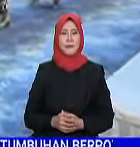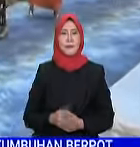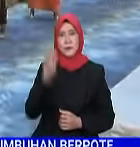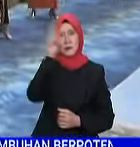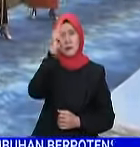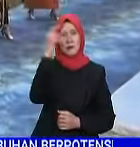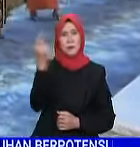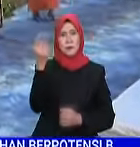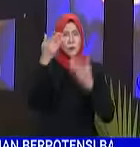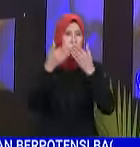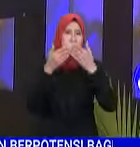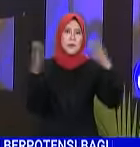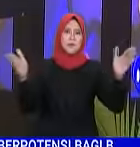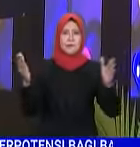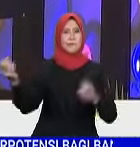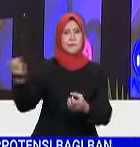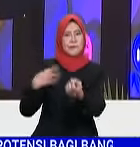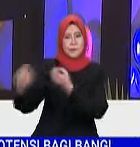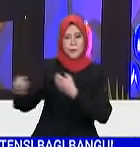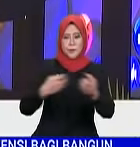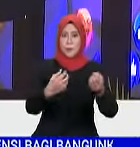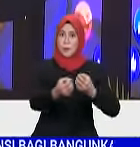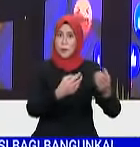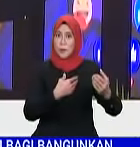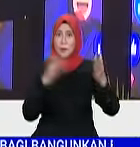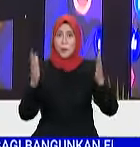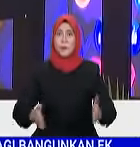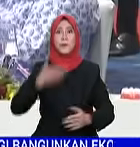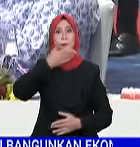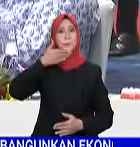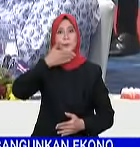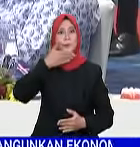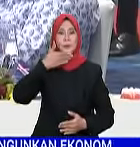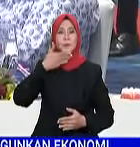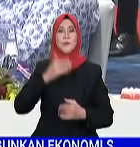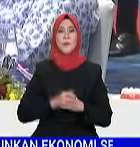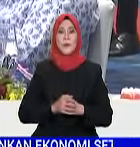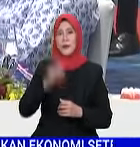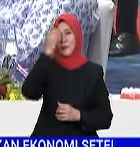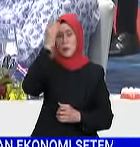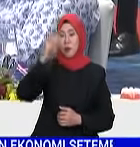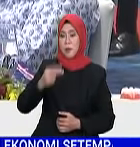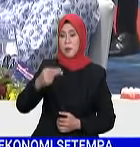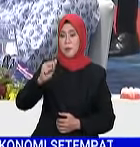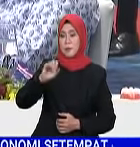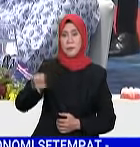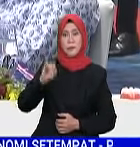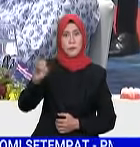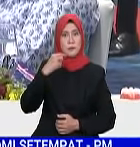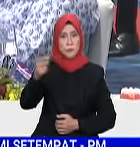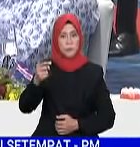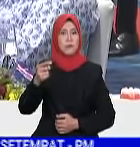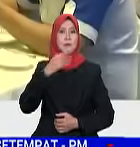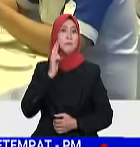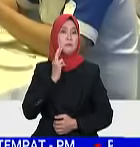Kerajaan sentiasa terbuka untuk mendengar aspirasi anak-anak muda di negeri ini. Sehubungan itu, Datuk Haji Ji menyatakan inisiatif belia